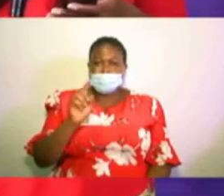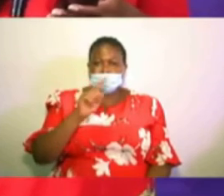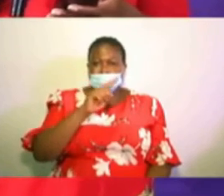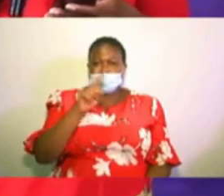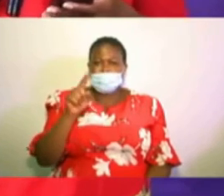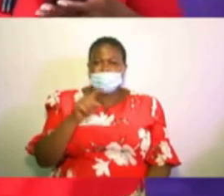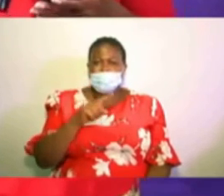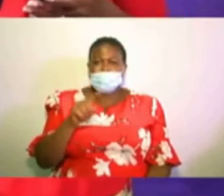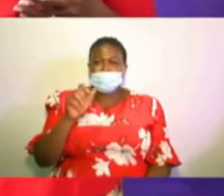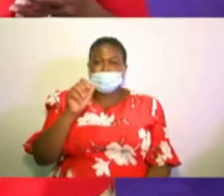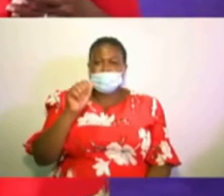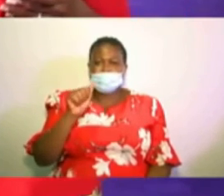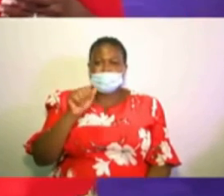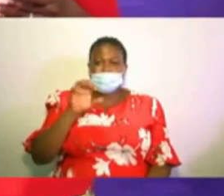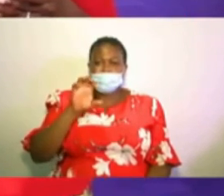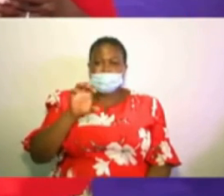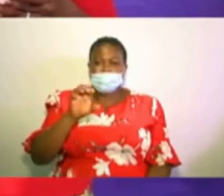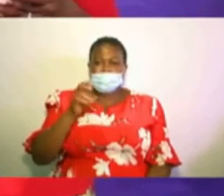4:6-8.